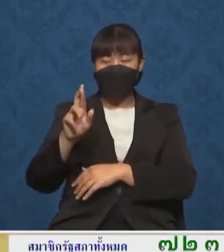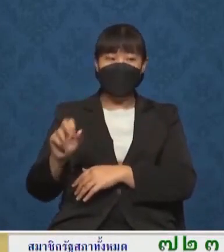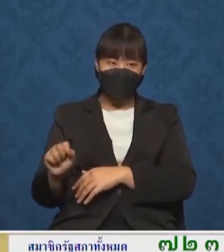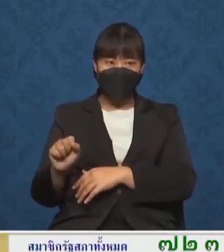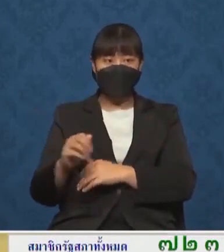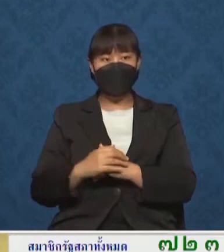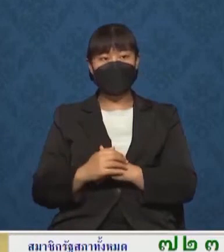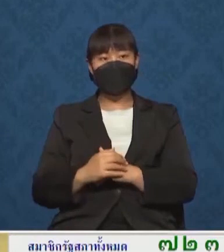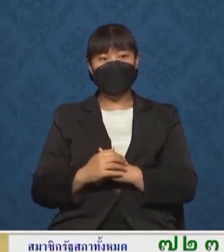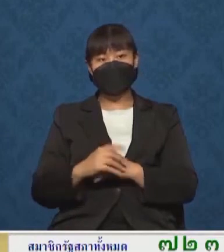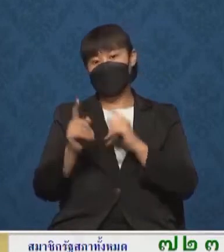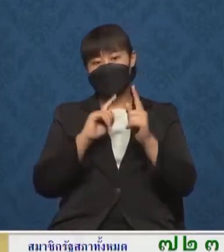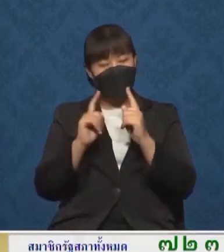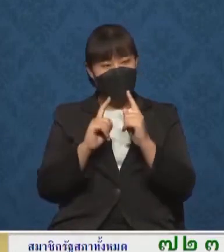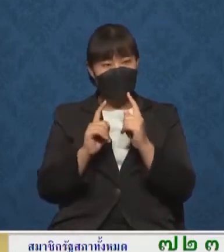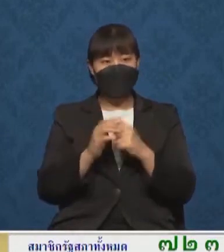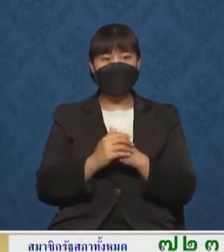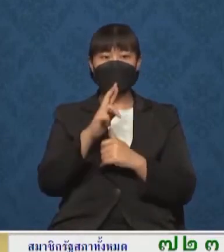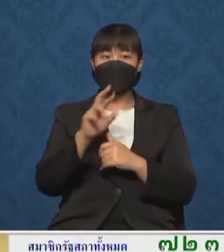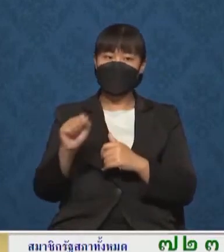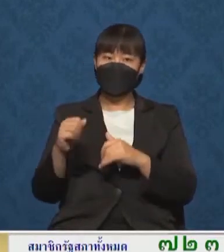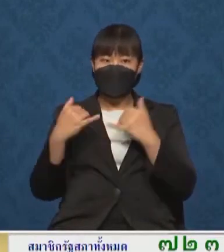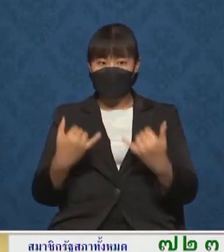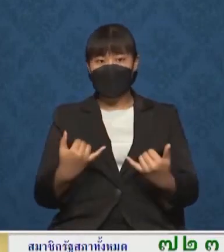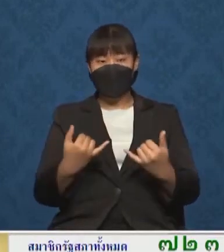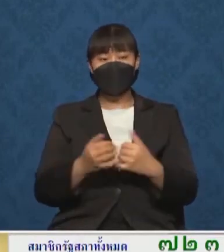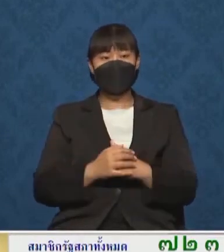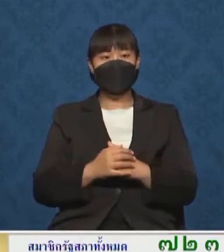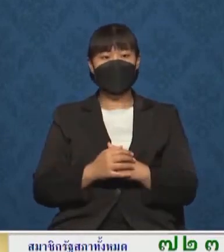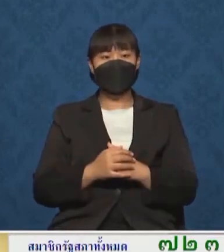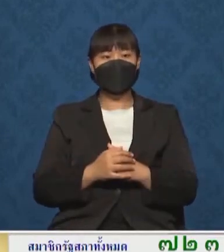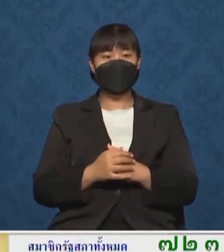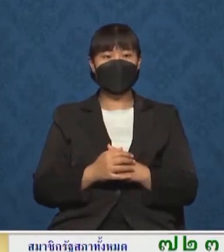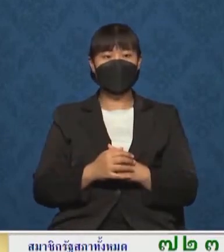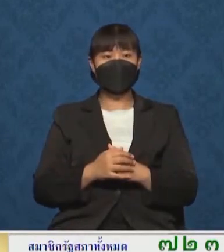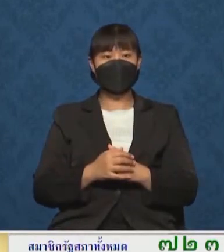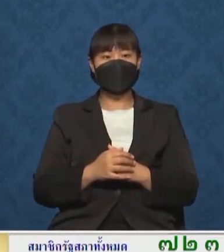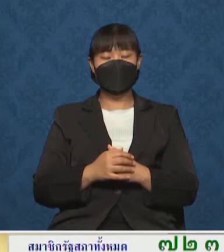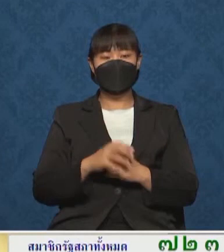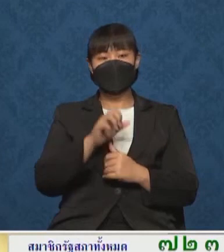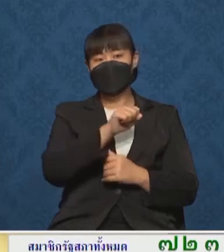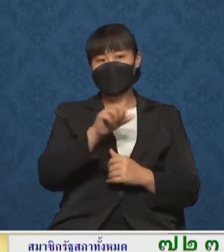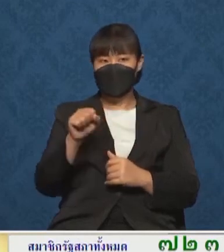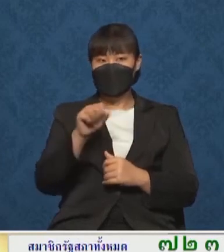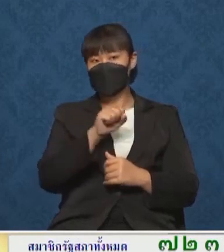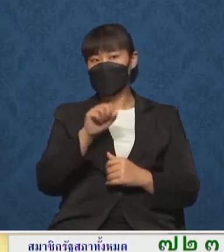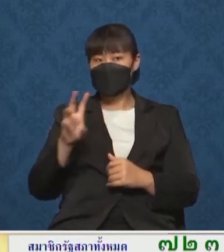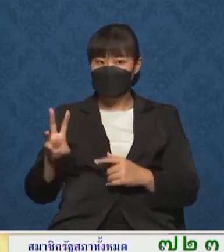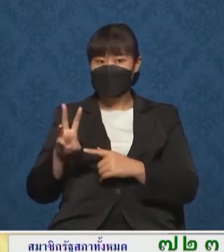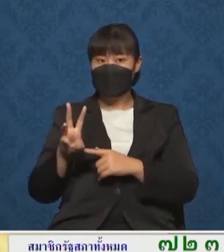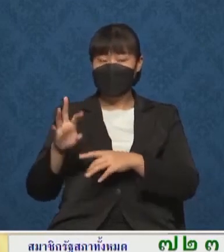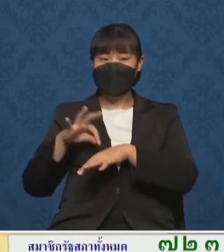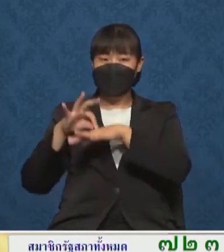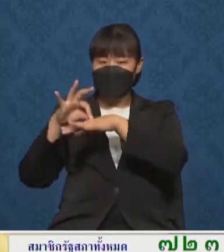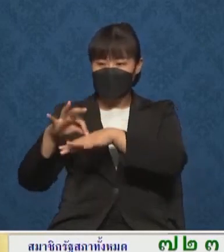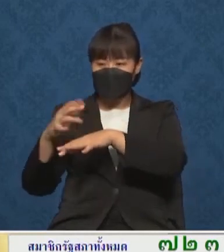ซึ่งอย่างที่เราก็พูดกันไปว่ารัฐสภานี้นะครับท่านสมาชิกหลายท่านนะครับโดยเฉพาะสมาชิกวุฒิสภาเนี่ยก็มาจากการแต่งตั้ง